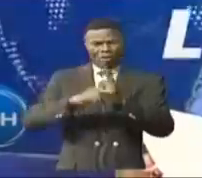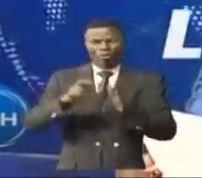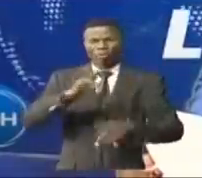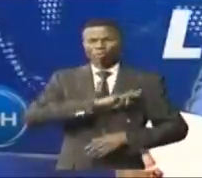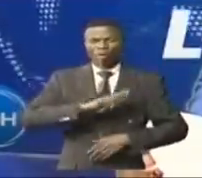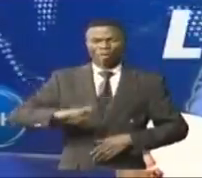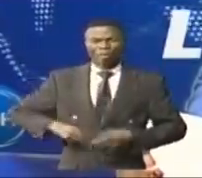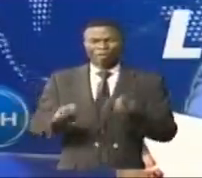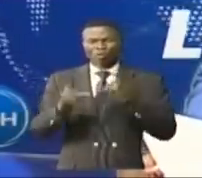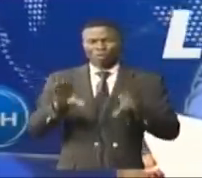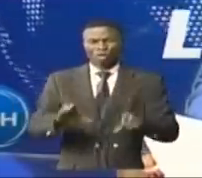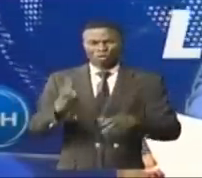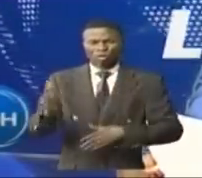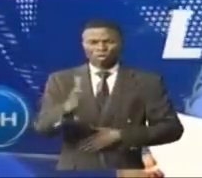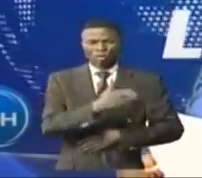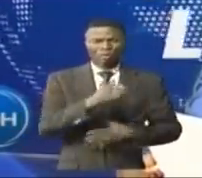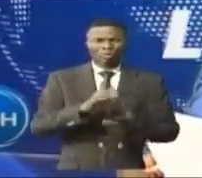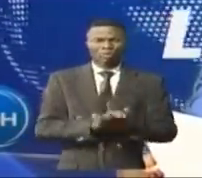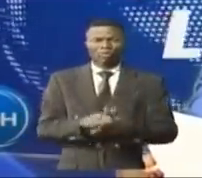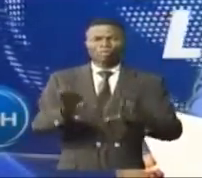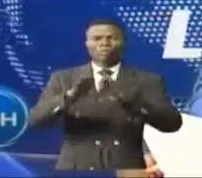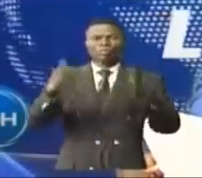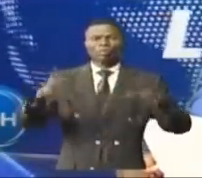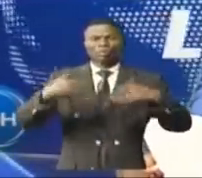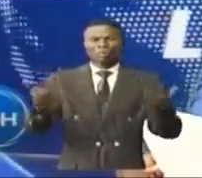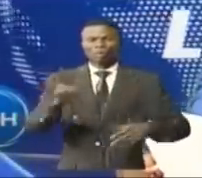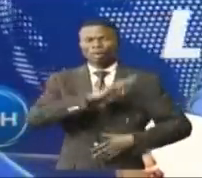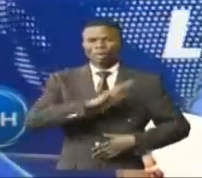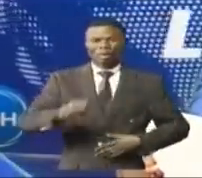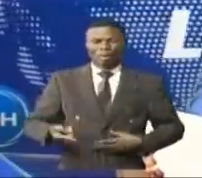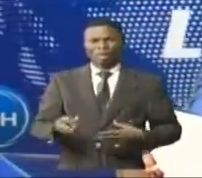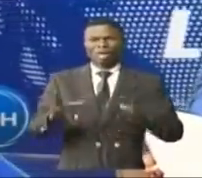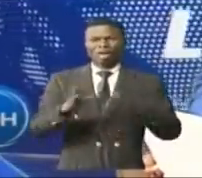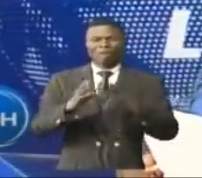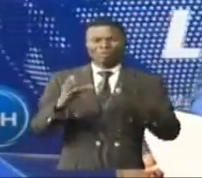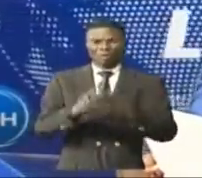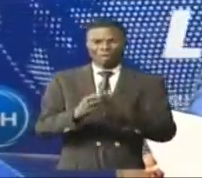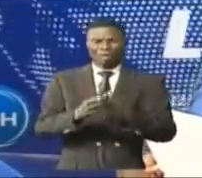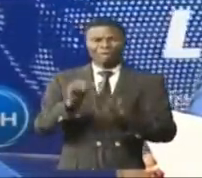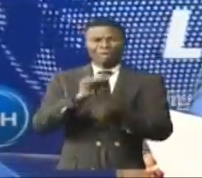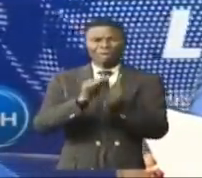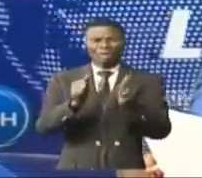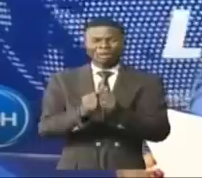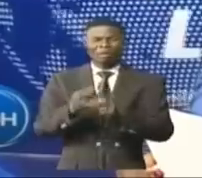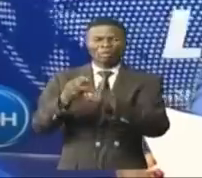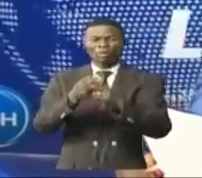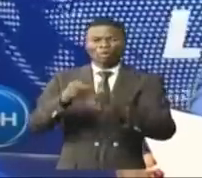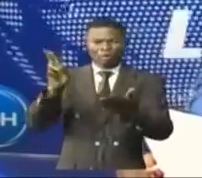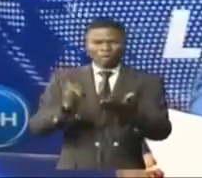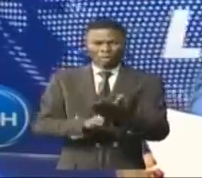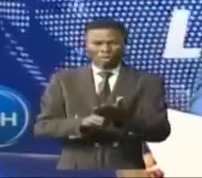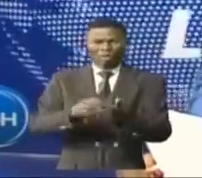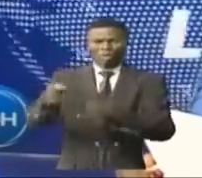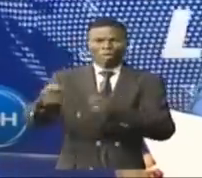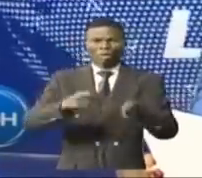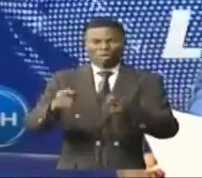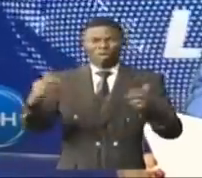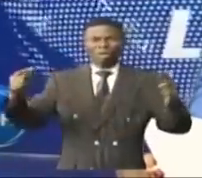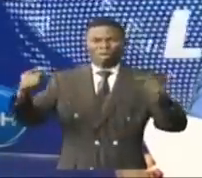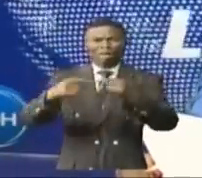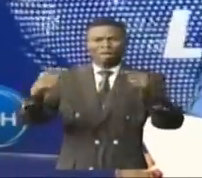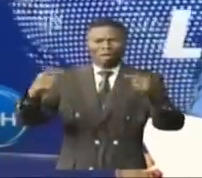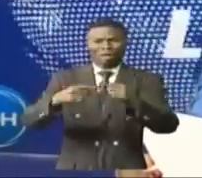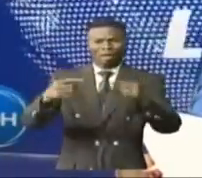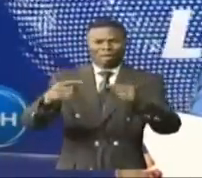République. Comment ouvrir la République démocratique du Congo en termes d'assurance à un marché concurrentiel